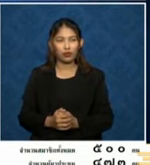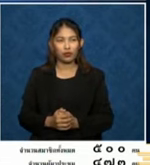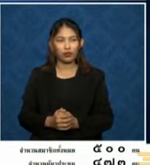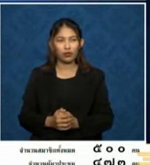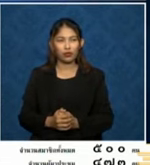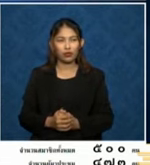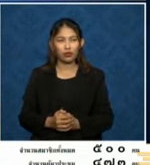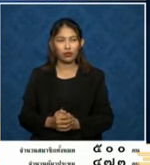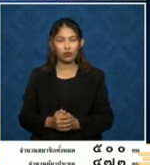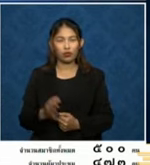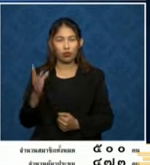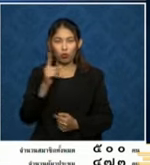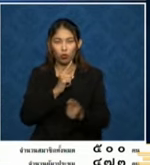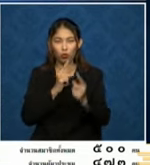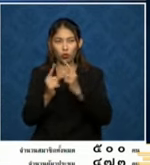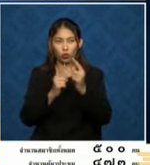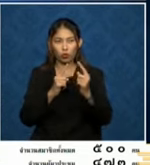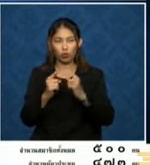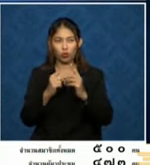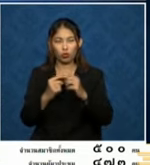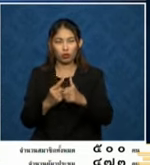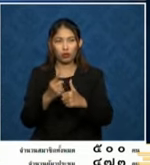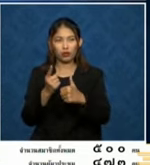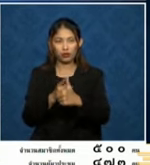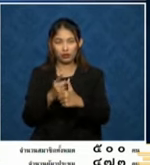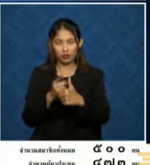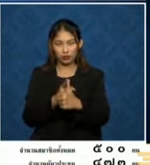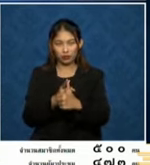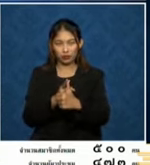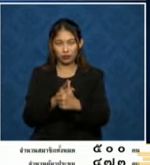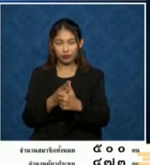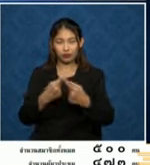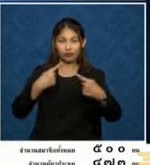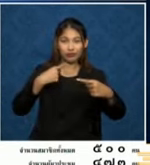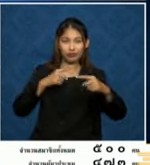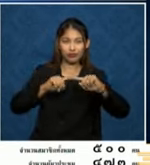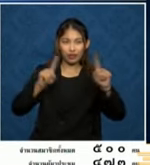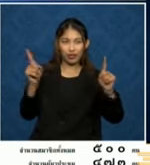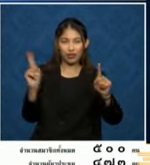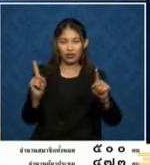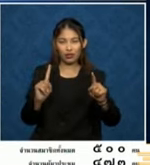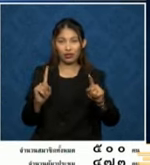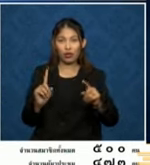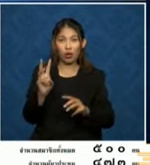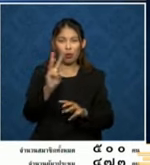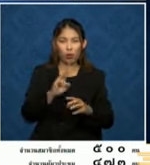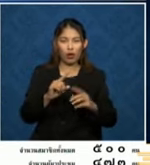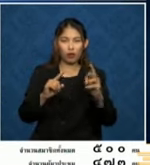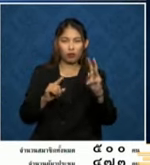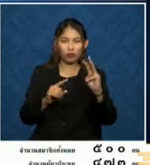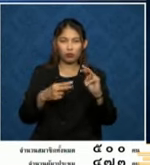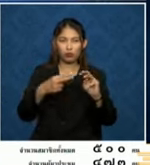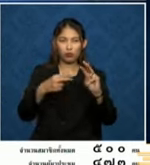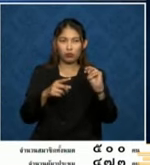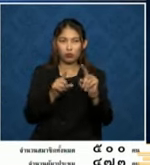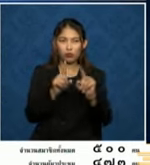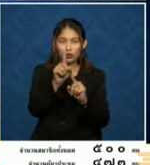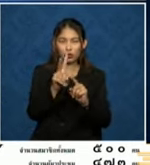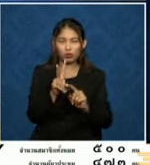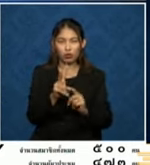ที่เราคุยกันเนี่ยอันที่1เนี่ยความแตกต่างระหว่างเว้นหมวด1หมวด2เรามีคำถามและไม่เว้น